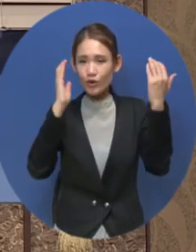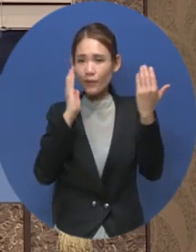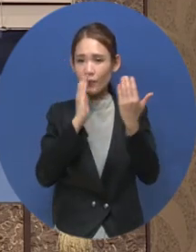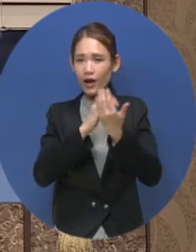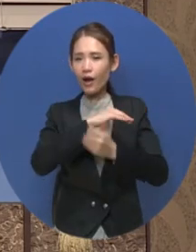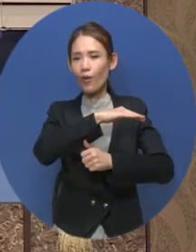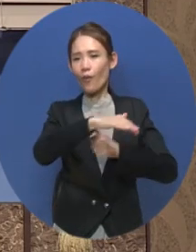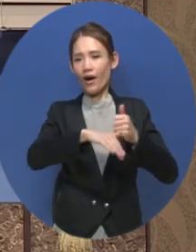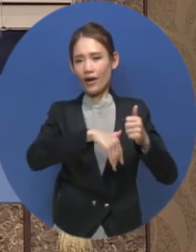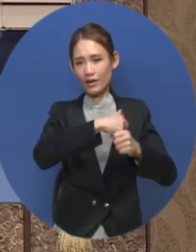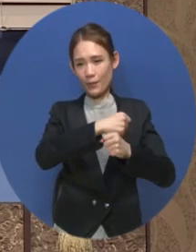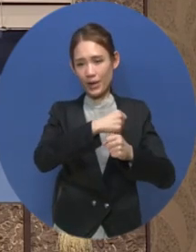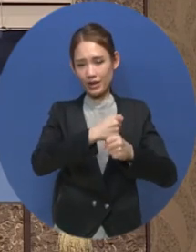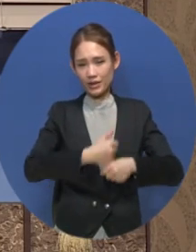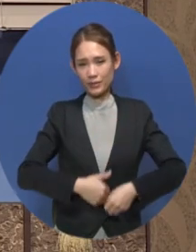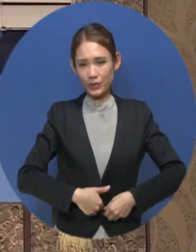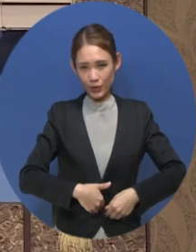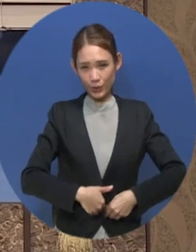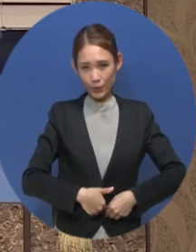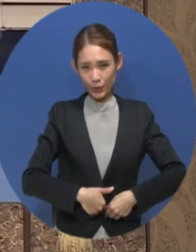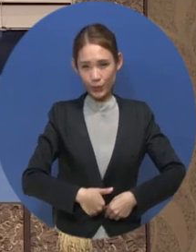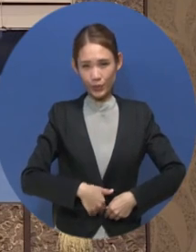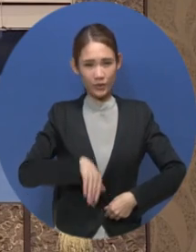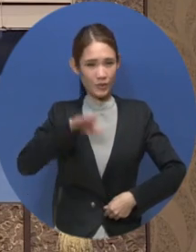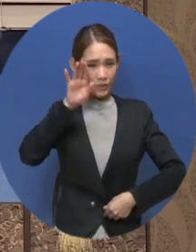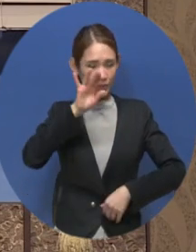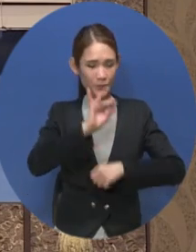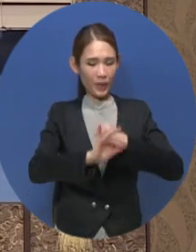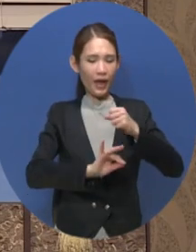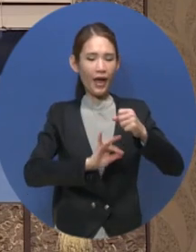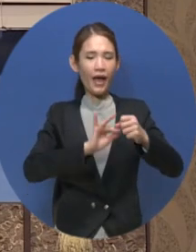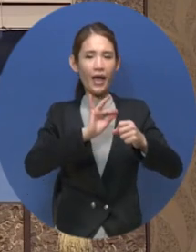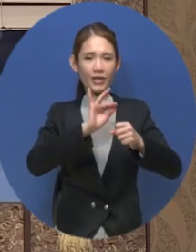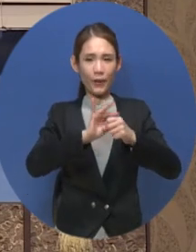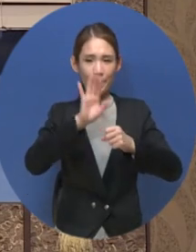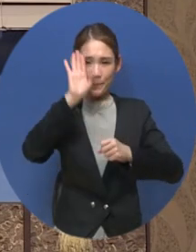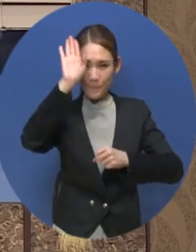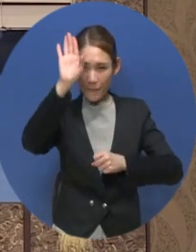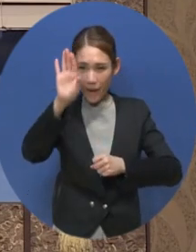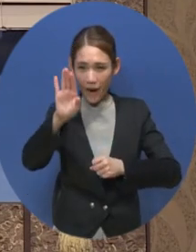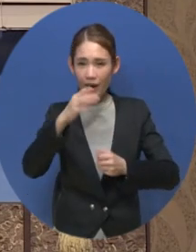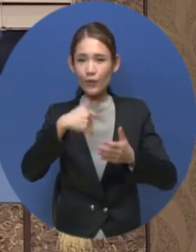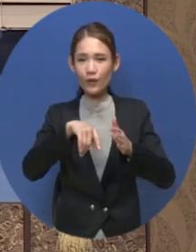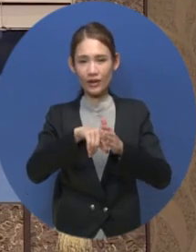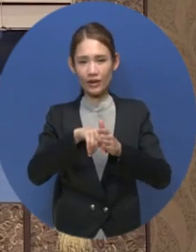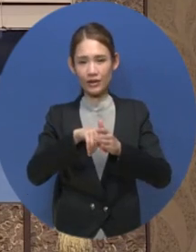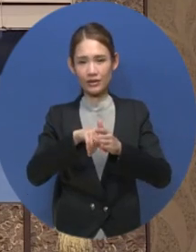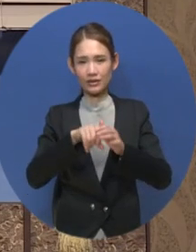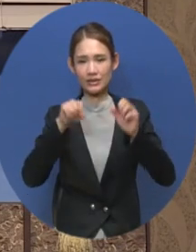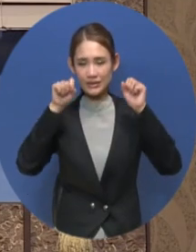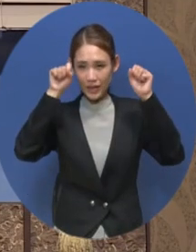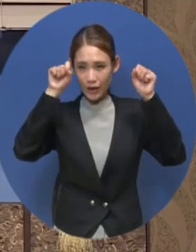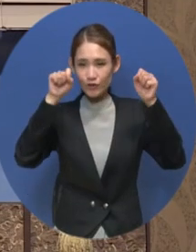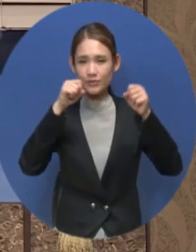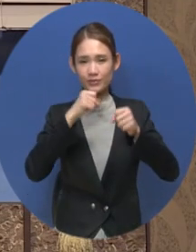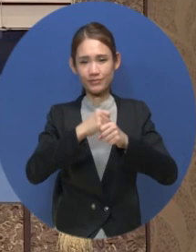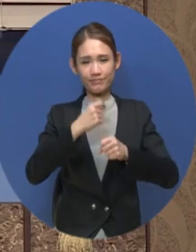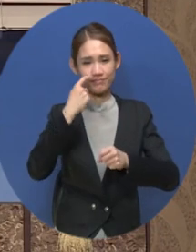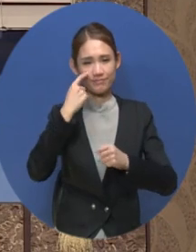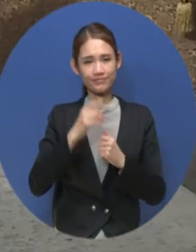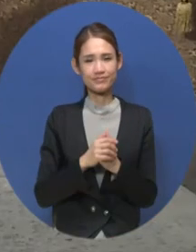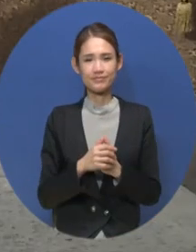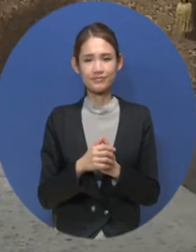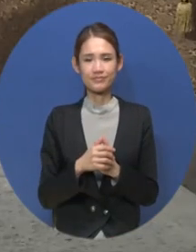환경 구축을 좀 할 필요가 있지 않을까. 그래서 앞으로 100년 갈 수 있는 예, 그런 체육회를 한번 만들어 보고 싶습니다. 예,